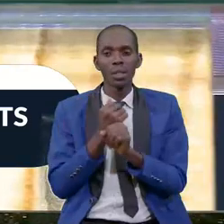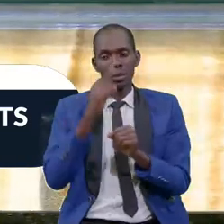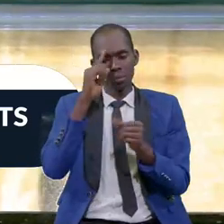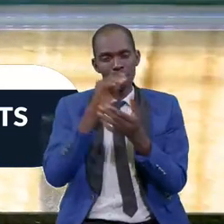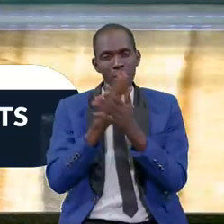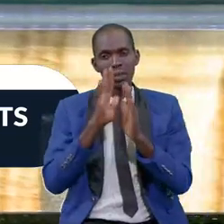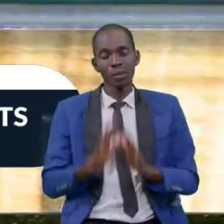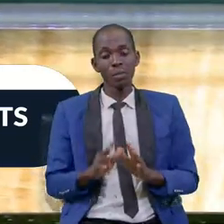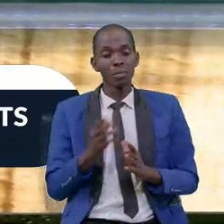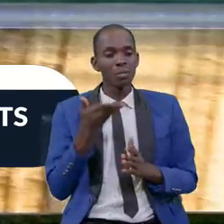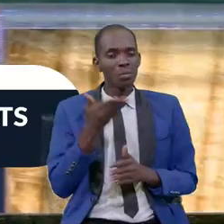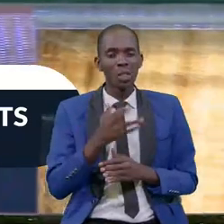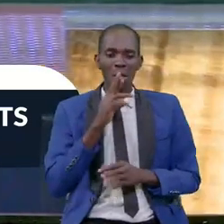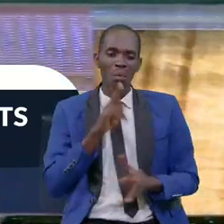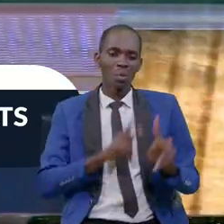gens